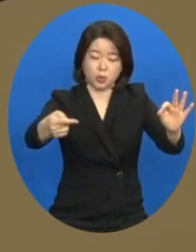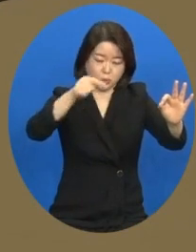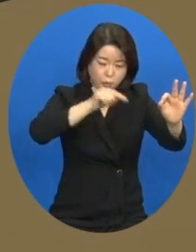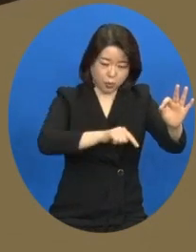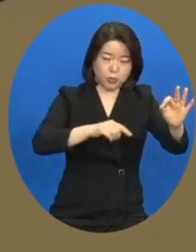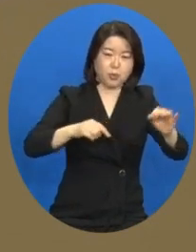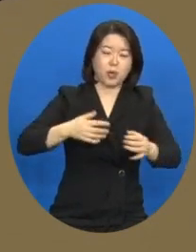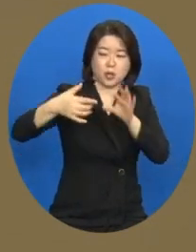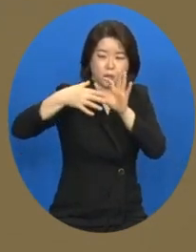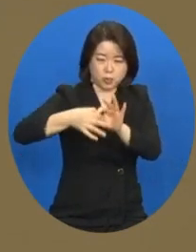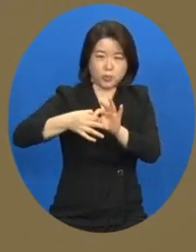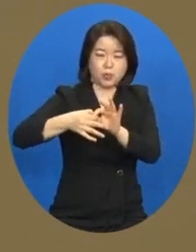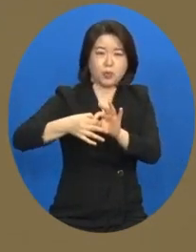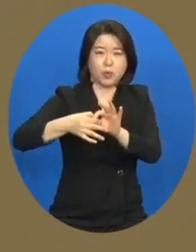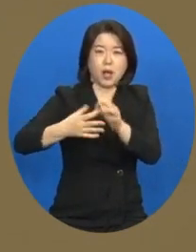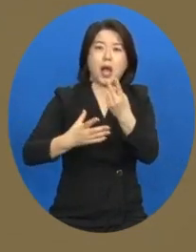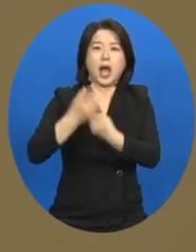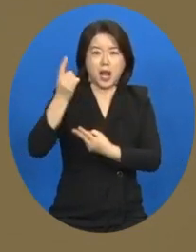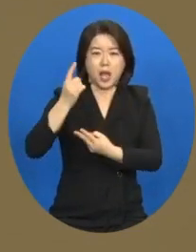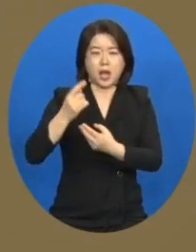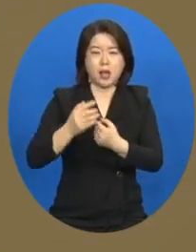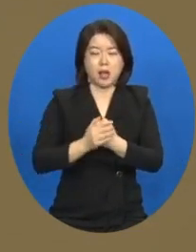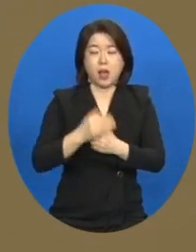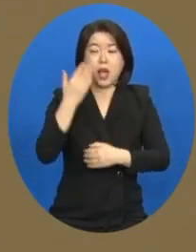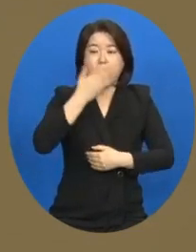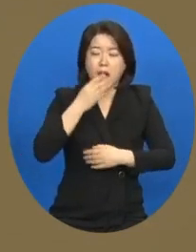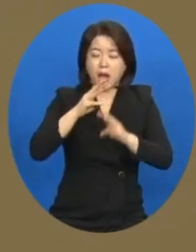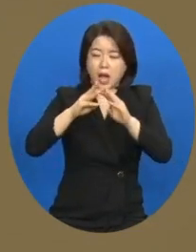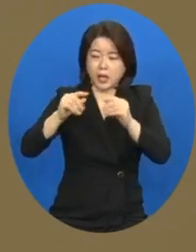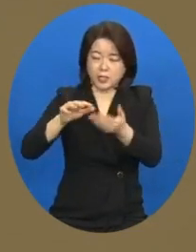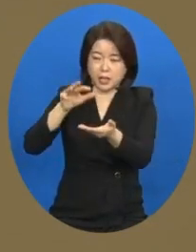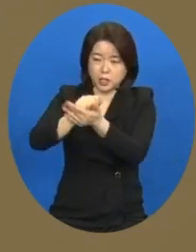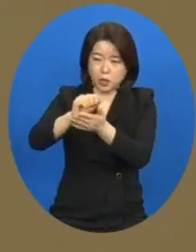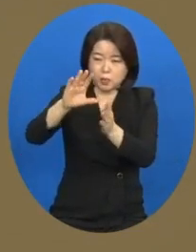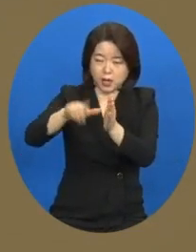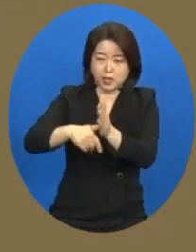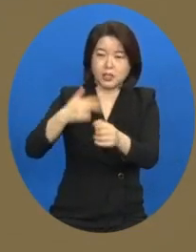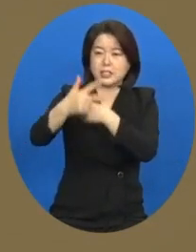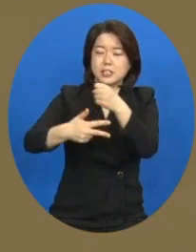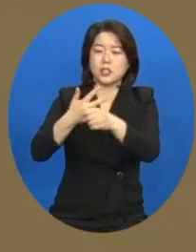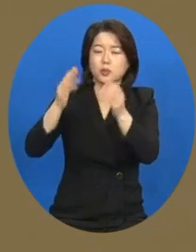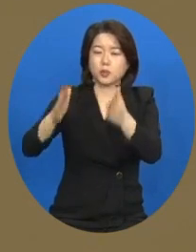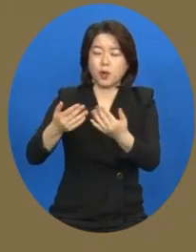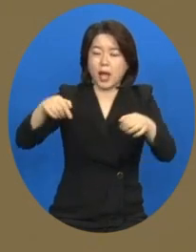동족. 그리고 저들도 가나안 정복에 7년 동안이나 함께해서 우리와 싸웠다.